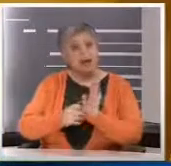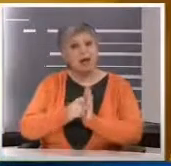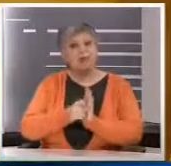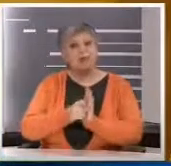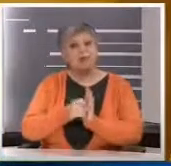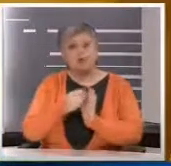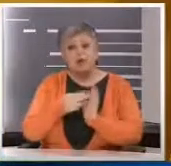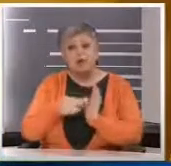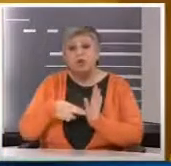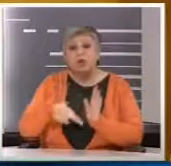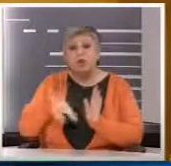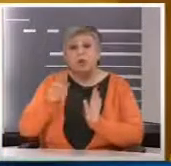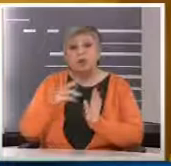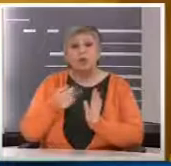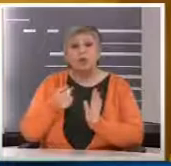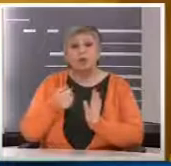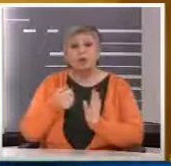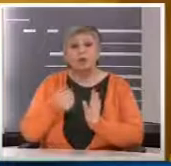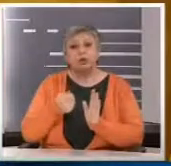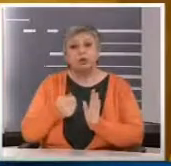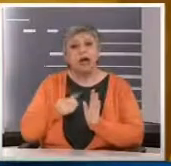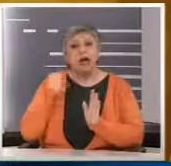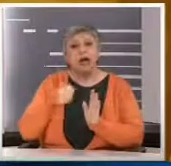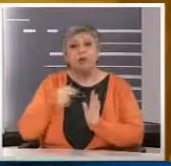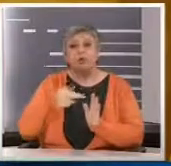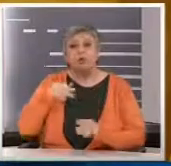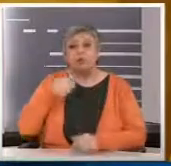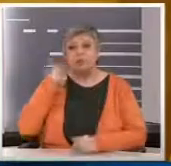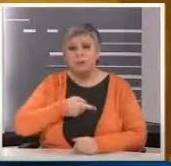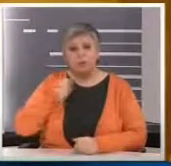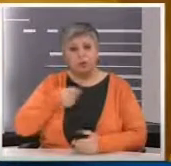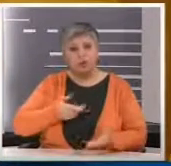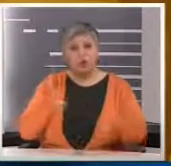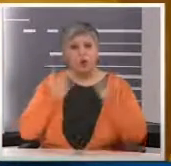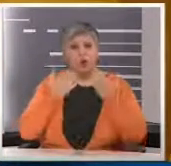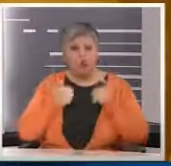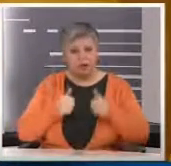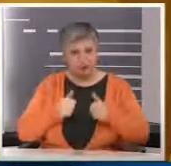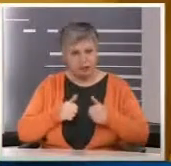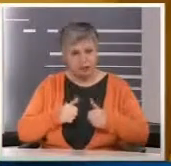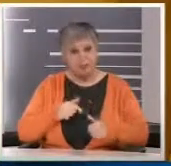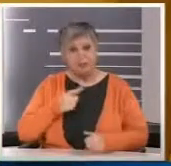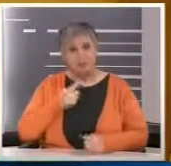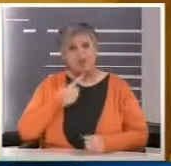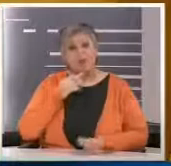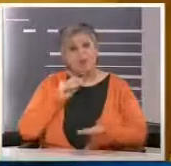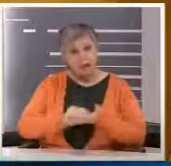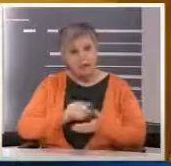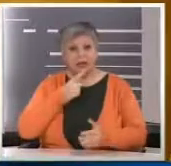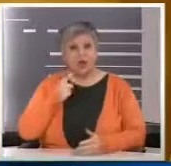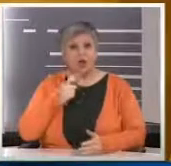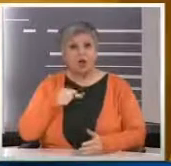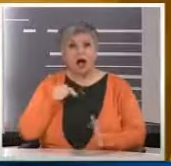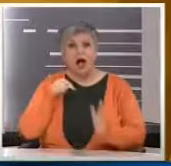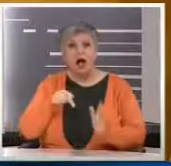ποσό δεν προκαλεί αύξηση της δημόσιας δαπάνης. Επαναλαμβάνω, το υπερβάλλον ποσό δεν